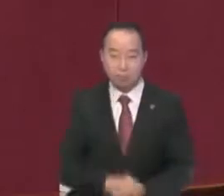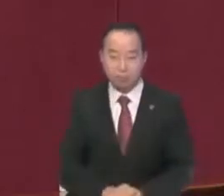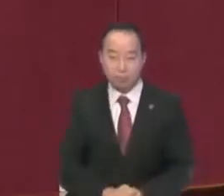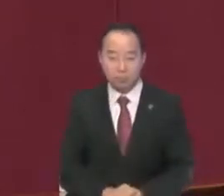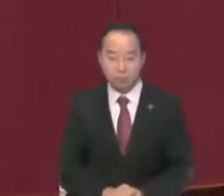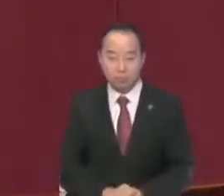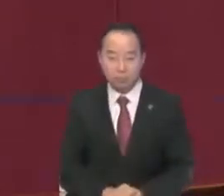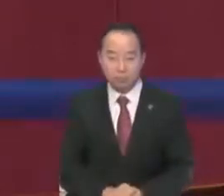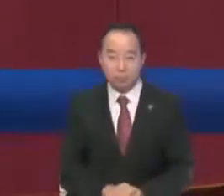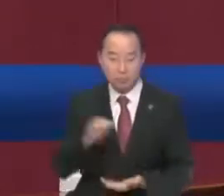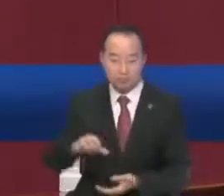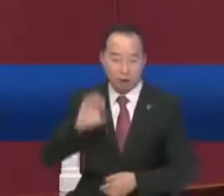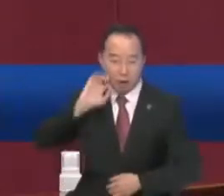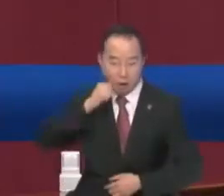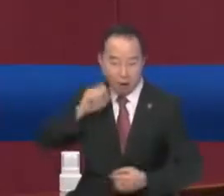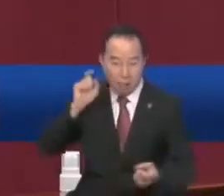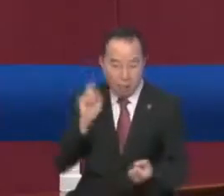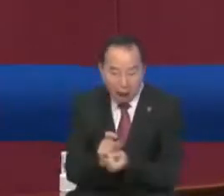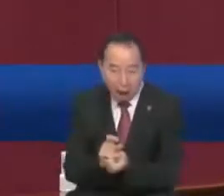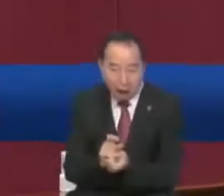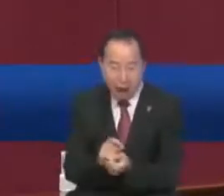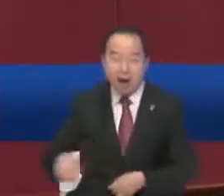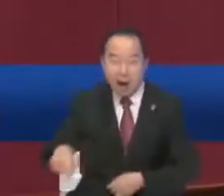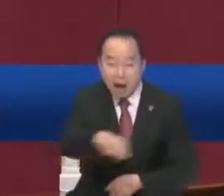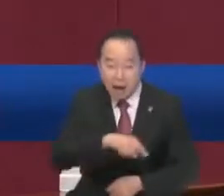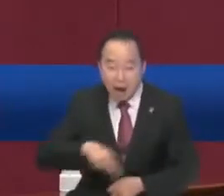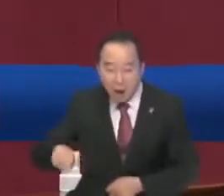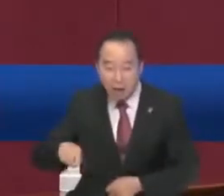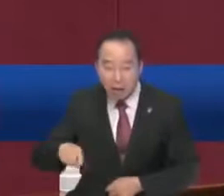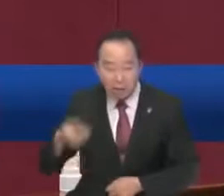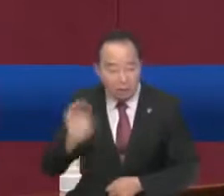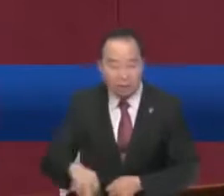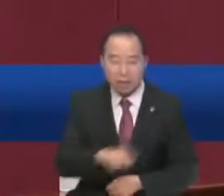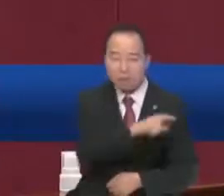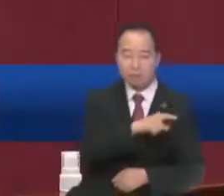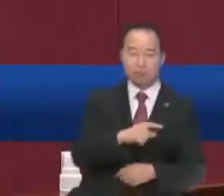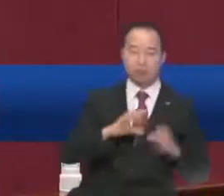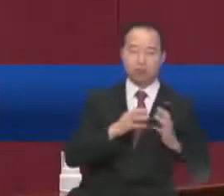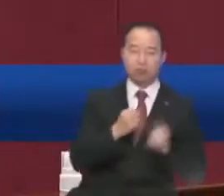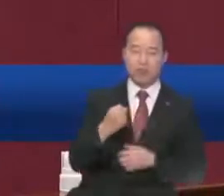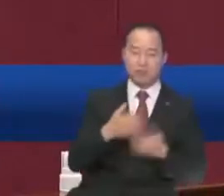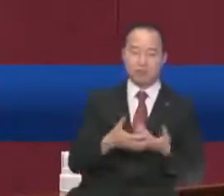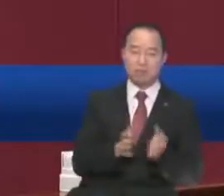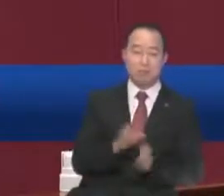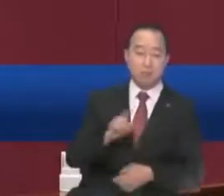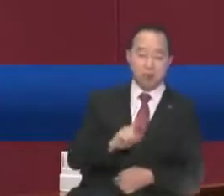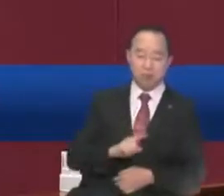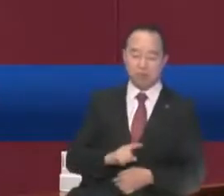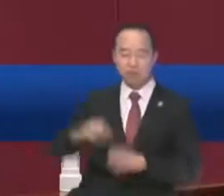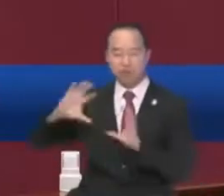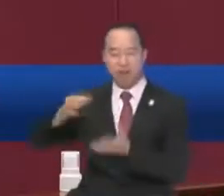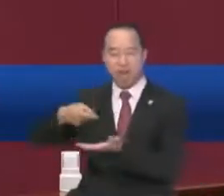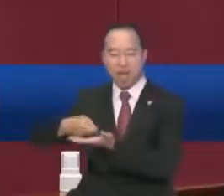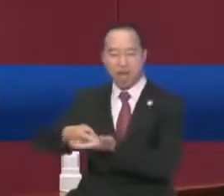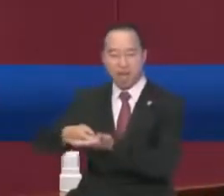균형 재정론과 재정 준칙을 앞세운 국민의힘 주장이 얼마나 시대착오적이고 무책임한지 보여주고